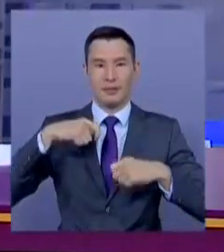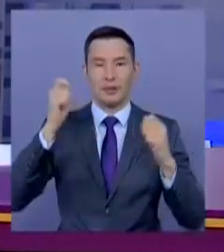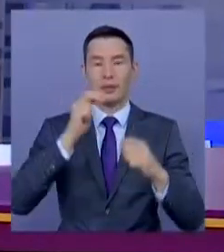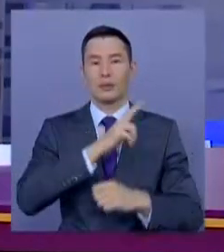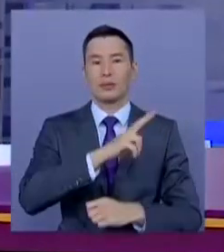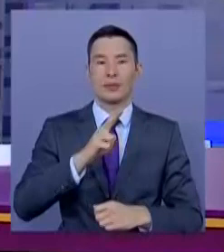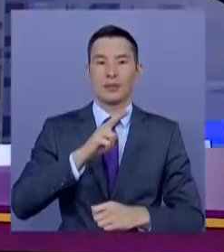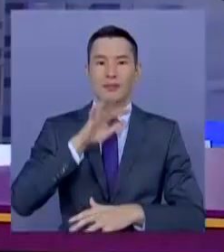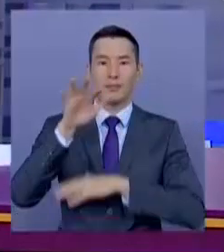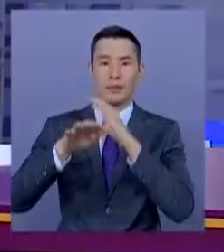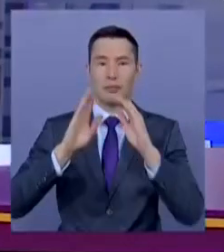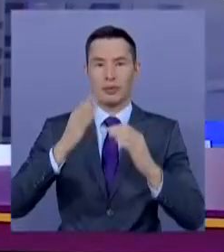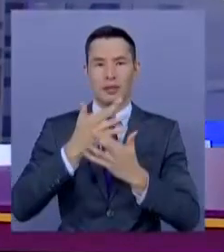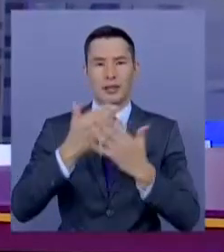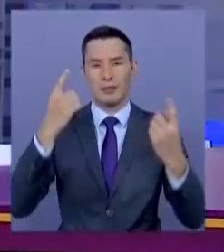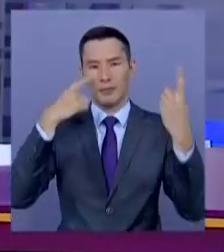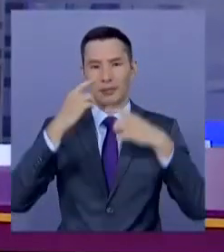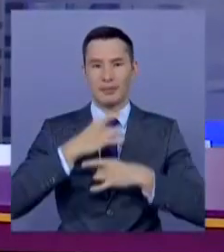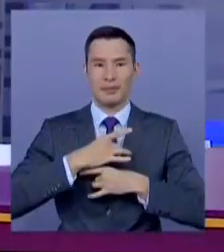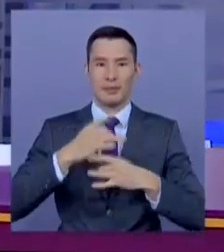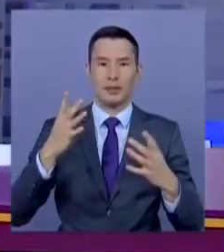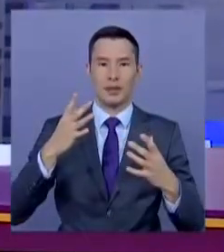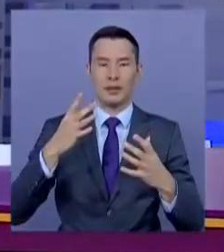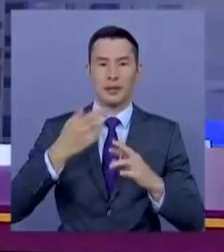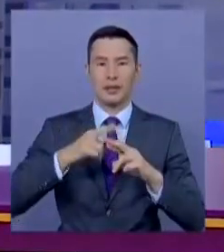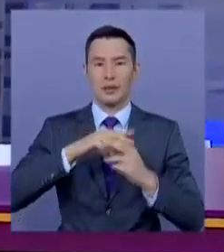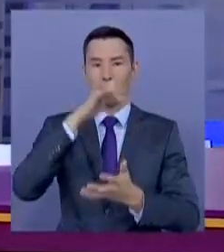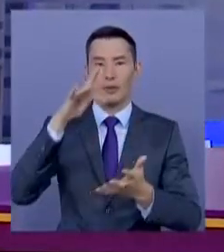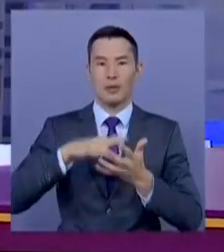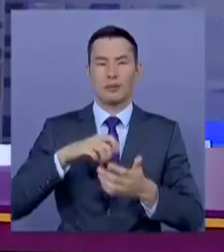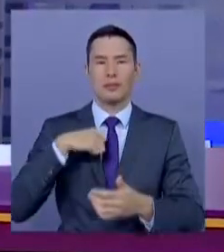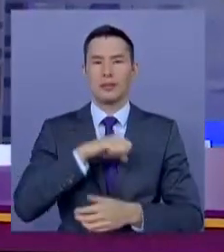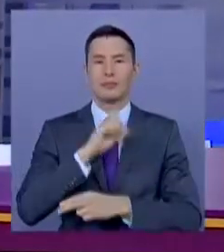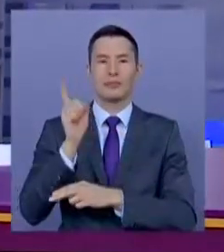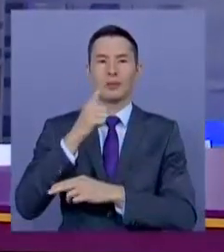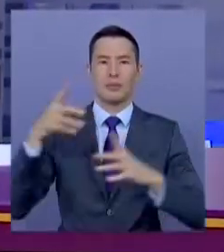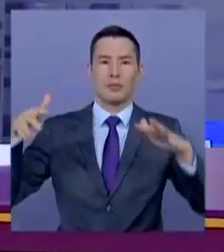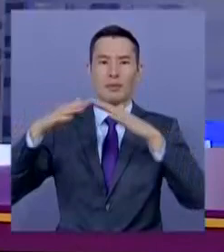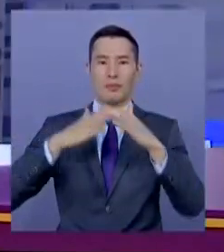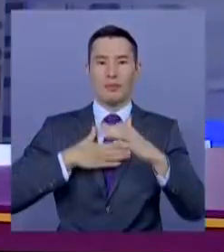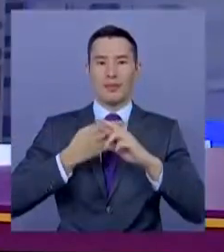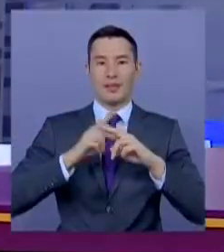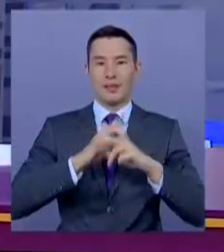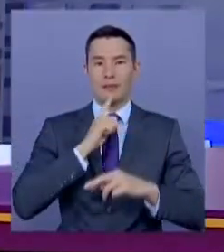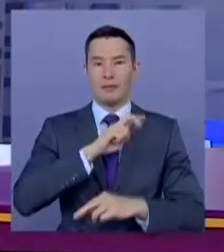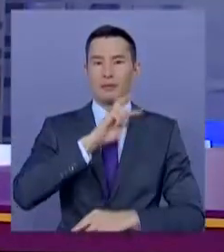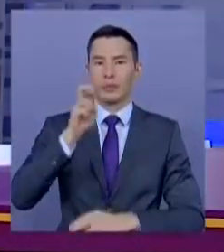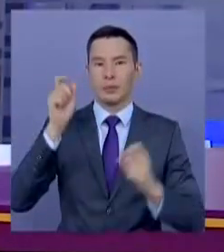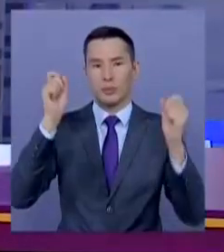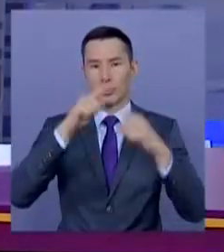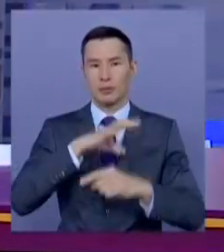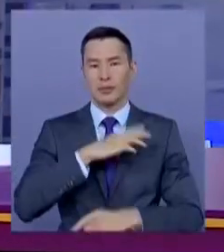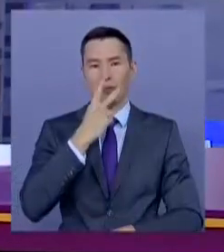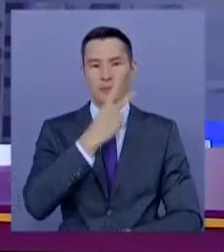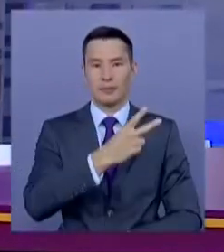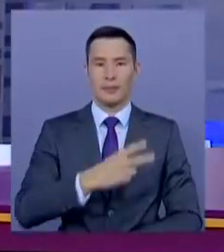үшін түрлі мерекелік іс-шара ұйымдастырылды. Қаланың басты көрікті орны саналатын кешенде әріптесім Азамат Әуесхан да болып қайтқан еді.